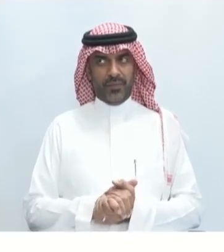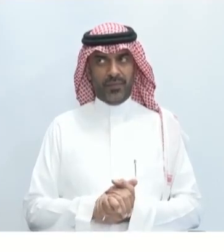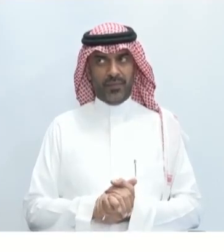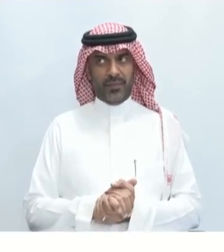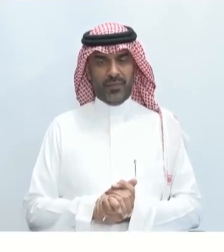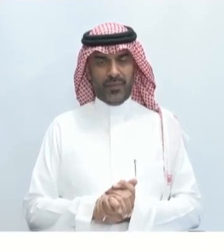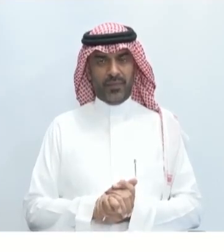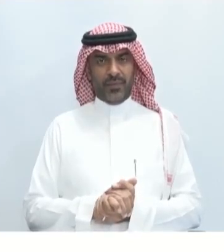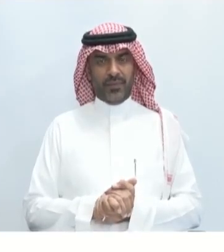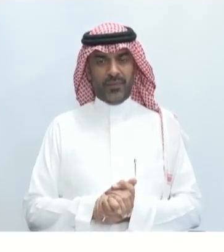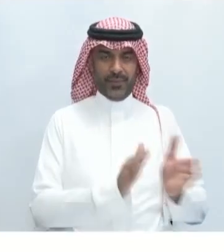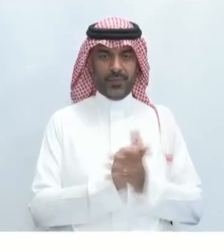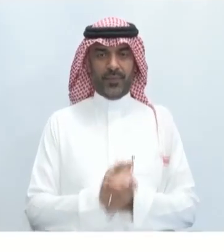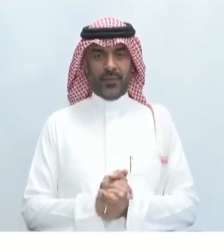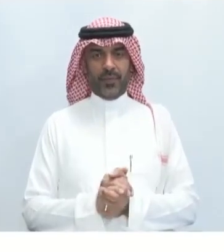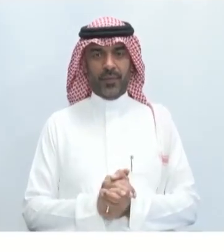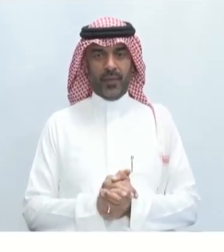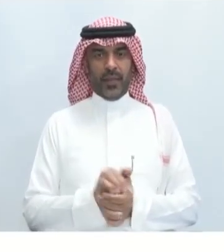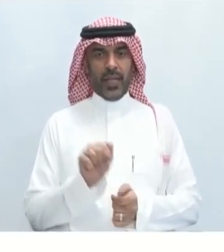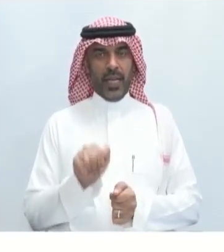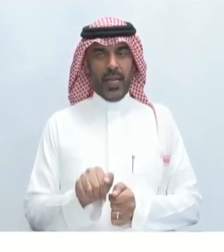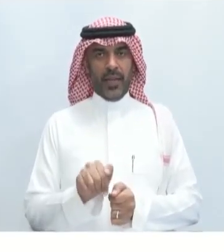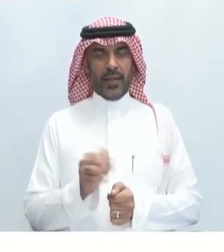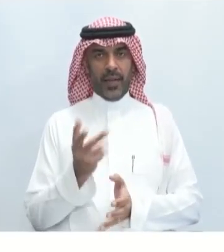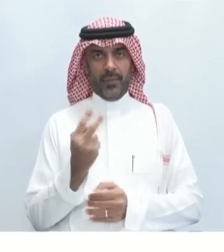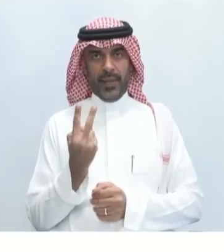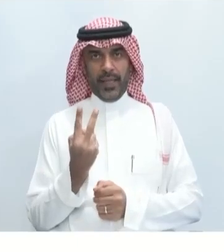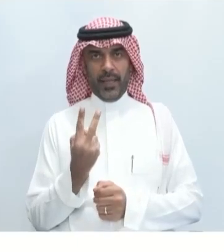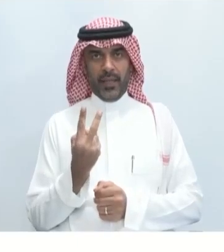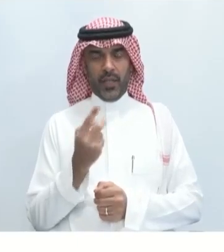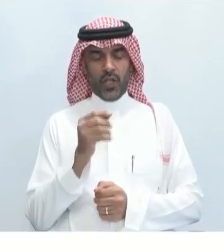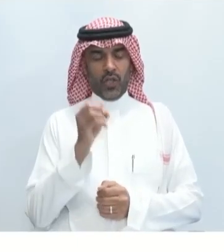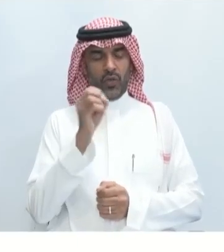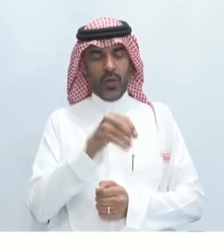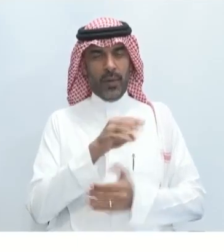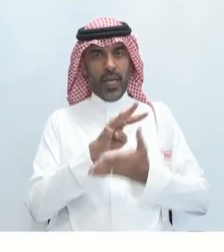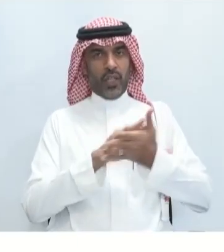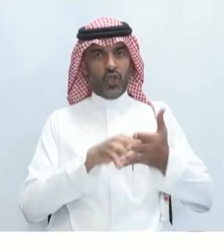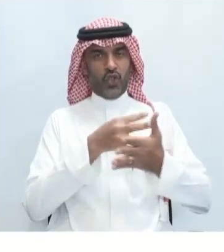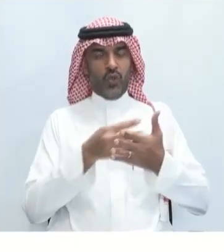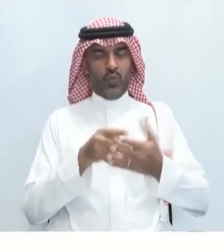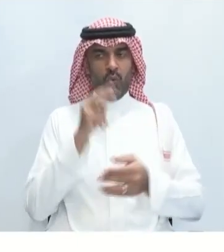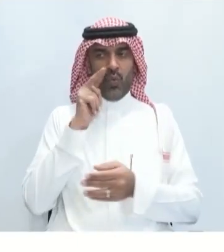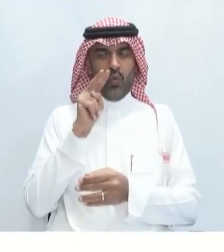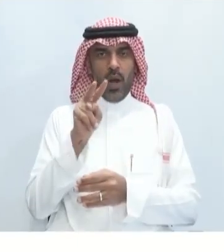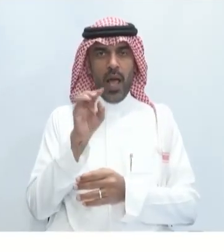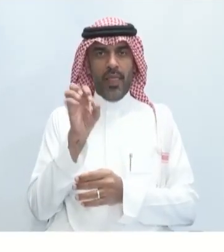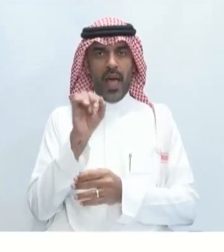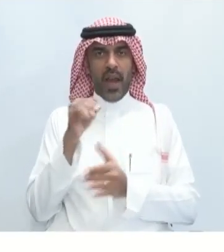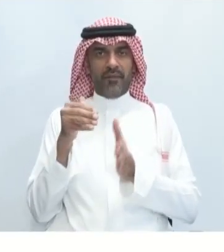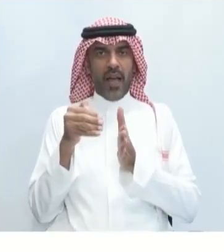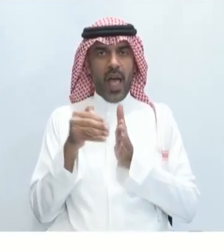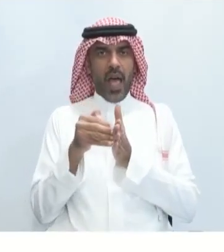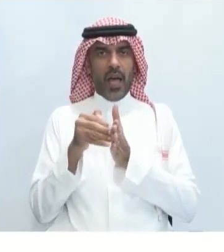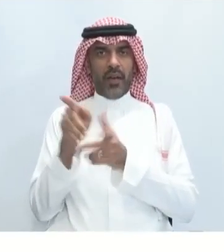للفعل المضارع ثانيا املا الجدول الاتي والحظ الحرف الاخير من كل